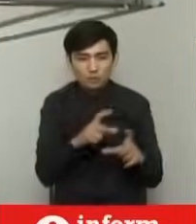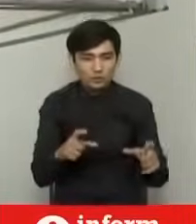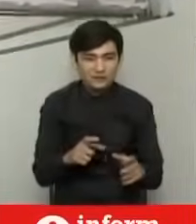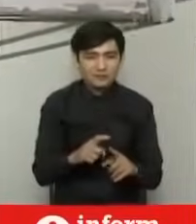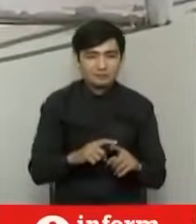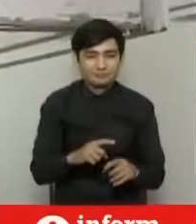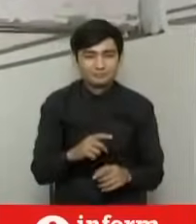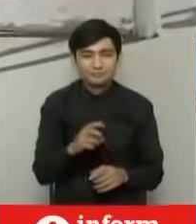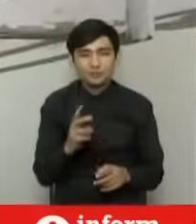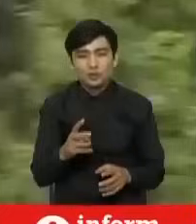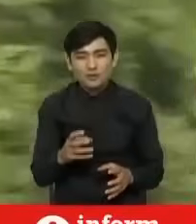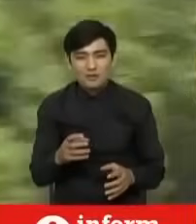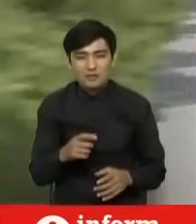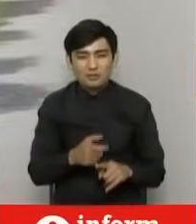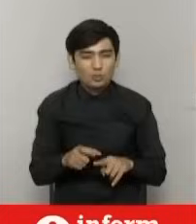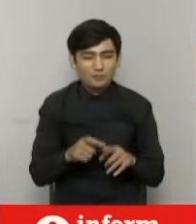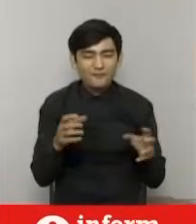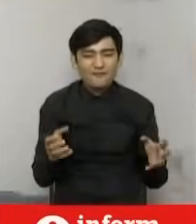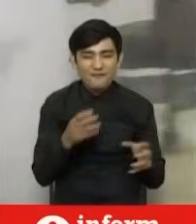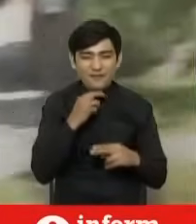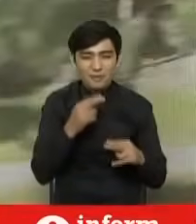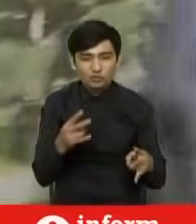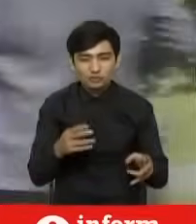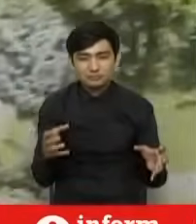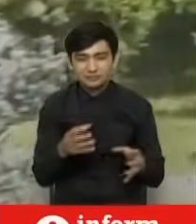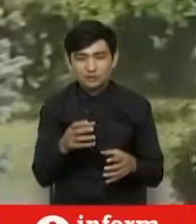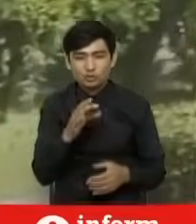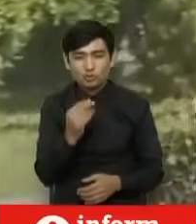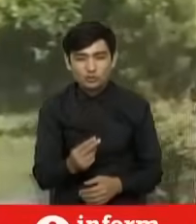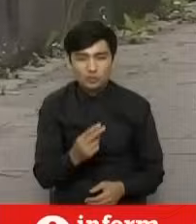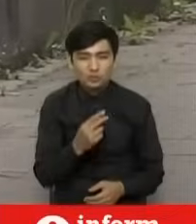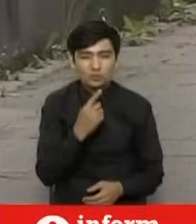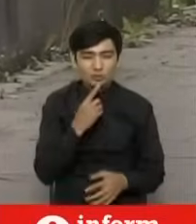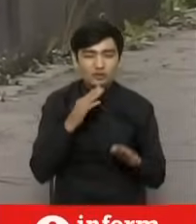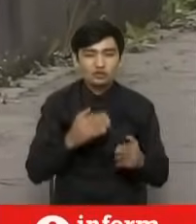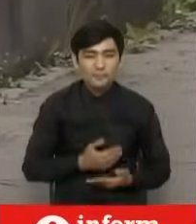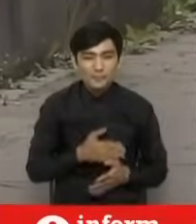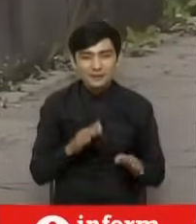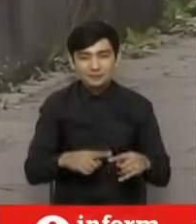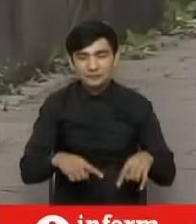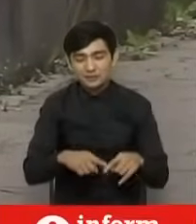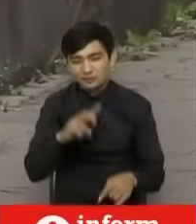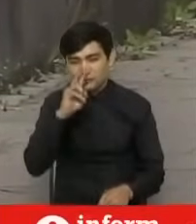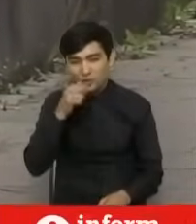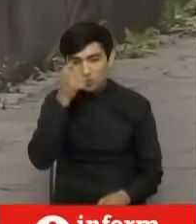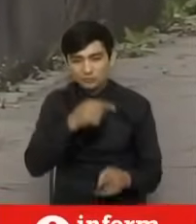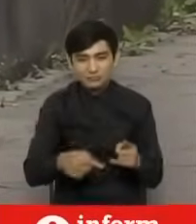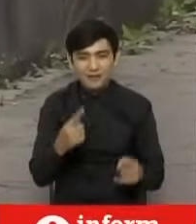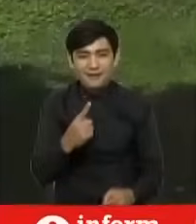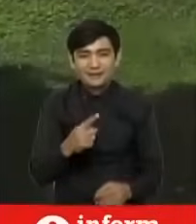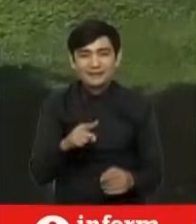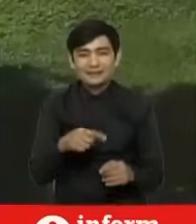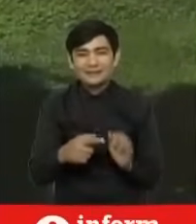особыми потребностями и из социально уязвимых групп населения. В целом за 2 года государству возвращены активы на сумму